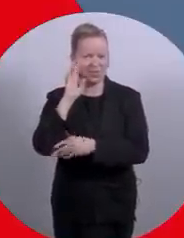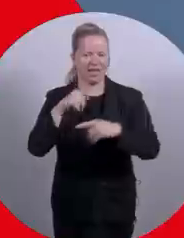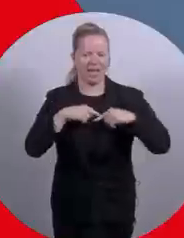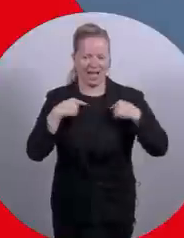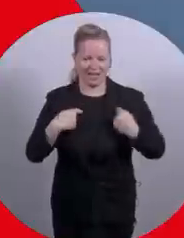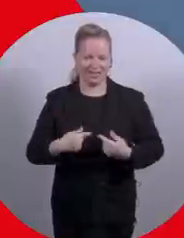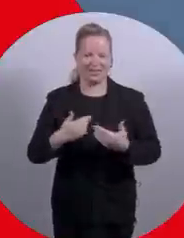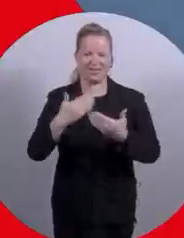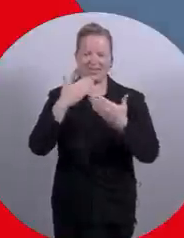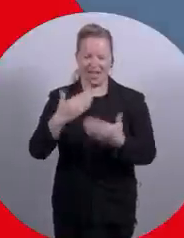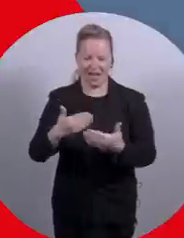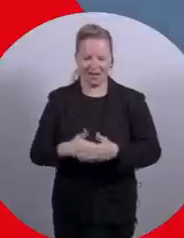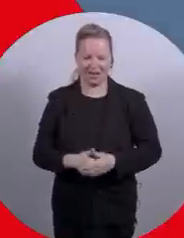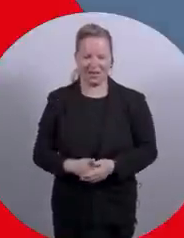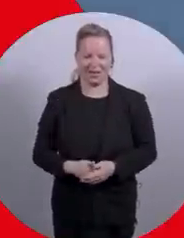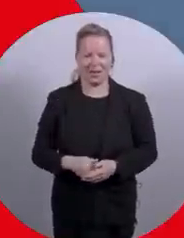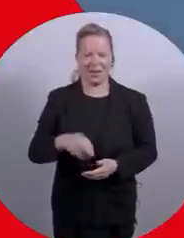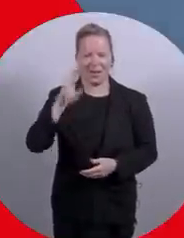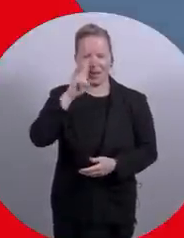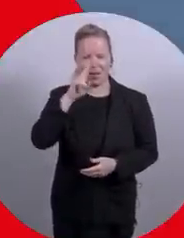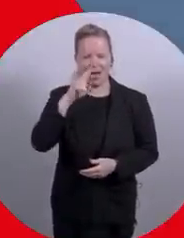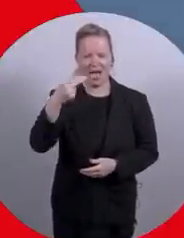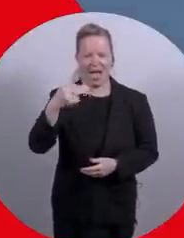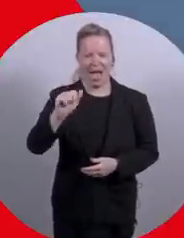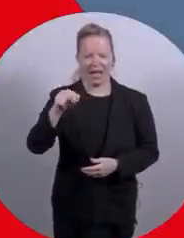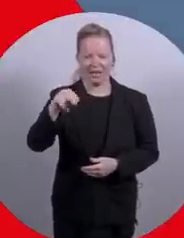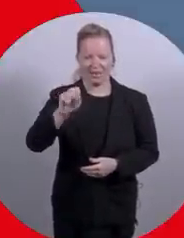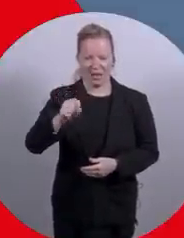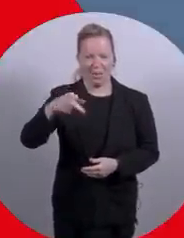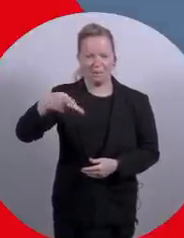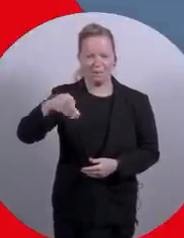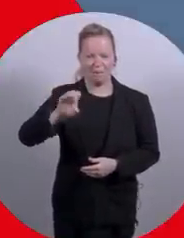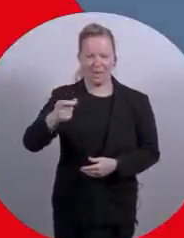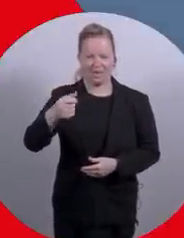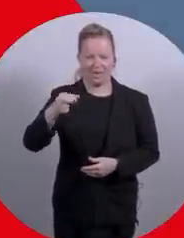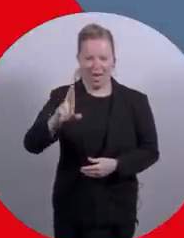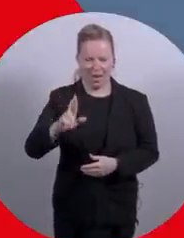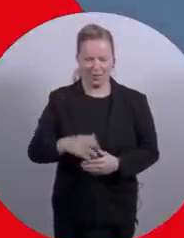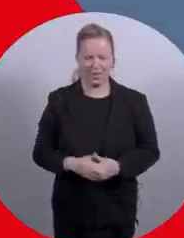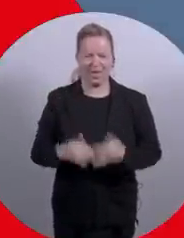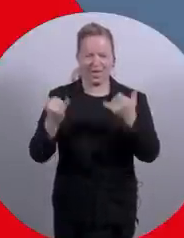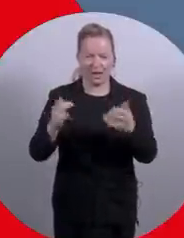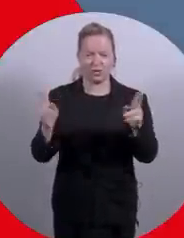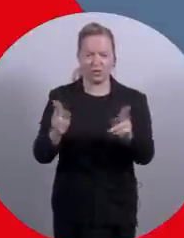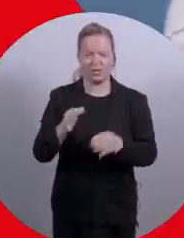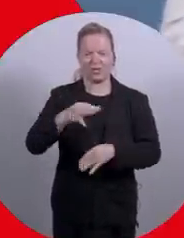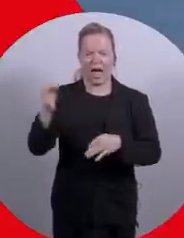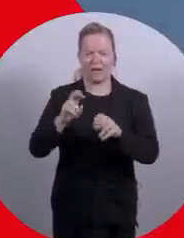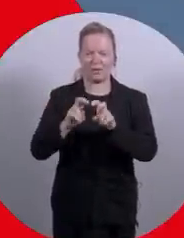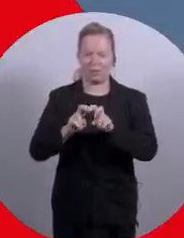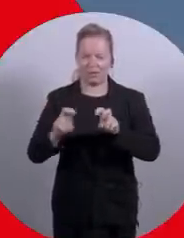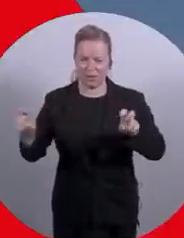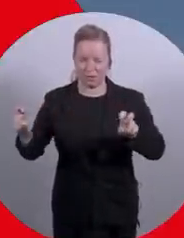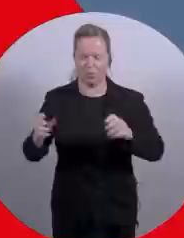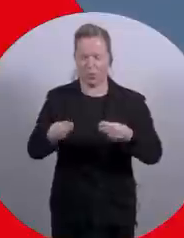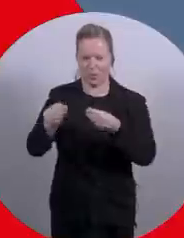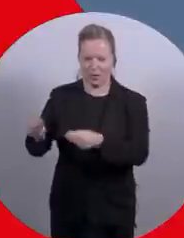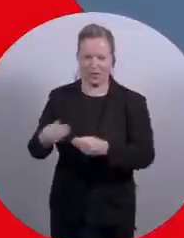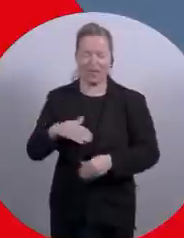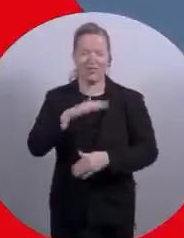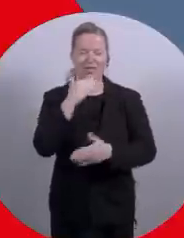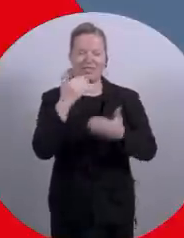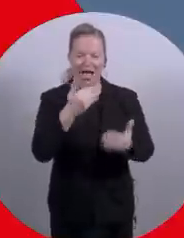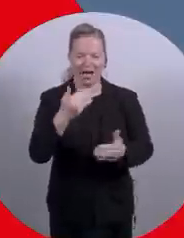lieber Hans-peter ich darf kurz an das tagespräsidium Übergeben Dankeschön liebe